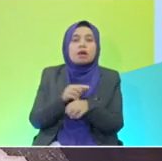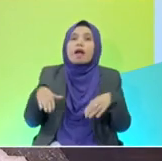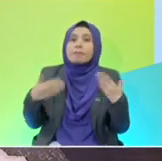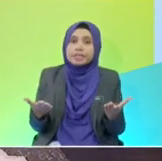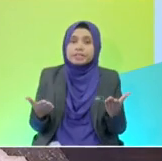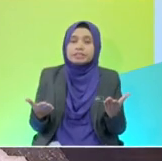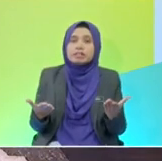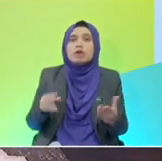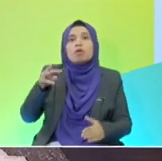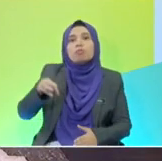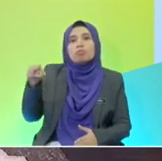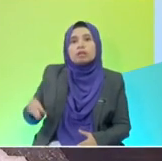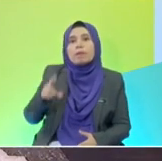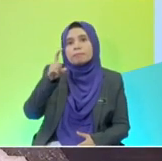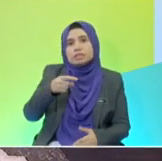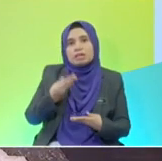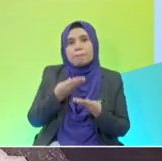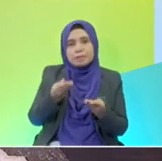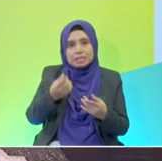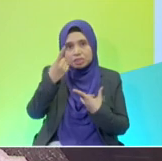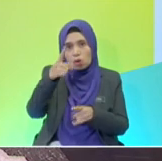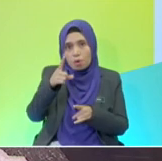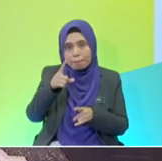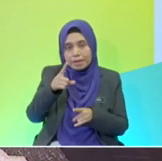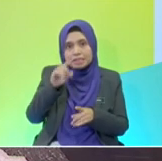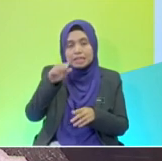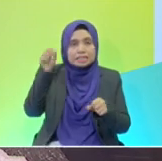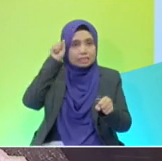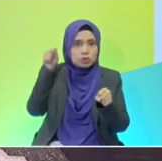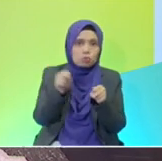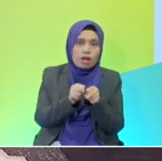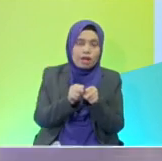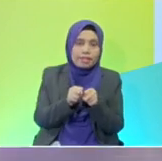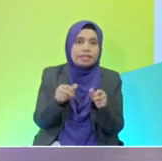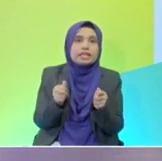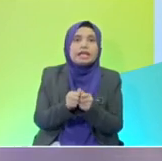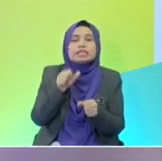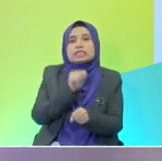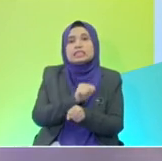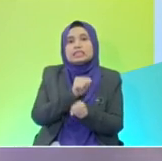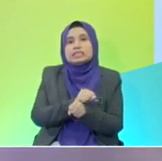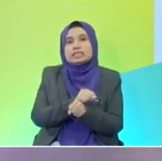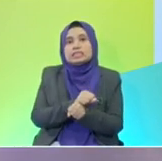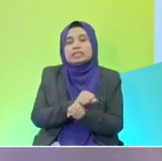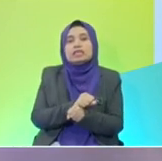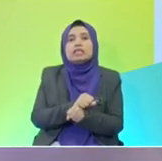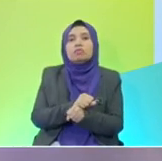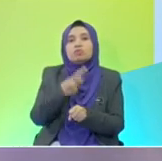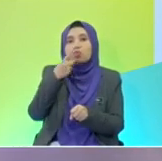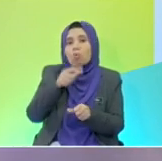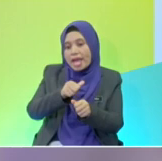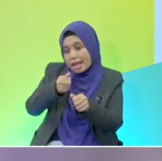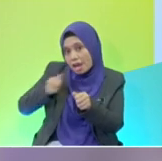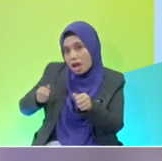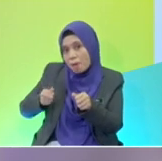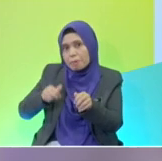perlu memberikan jawaban sesuai dengan situasi kecil jadi kayak gini untuk menghilangkan api murid belum